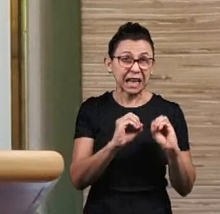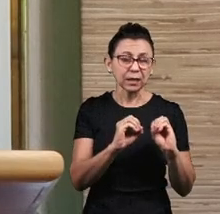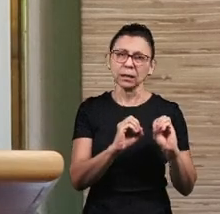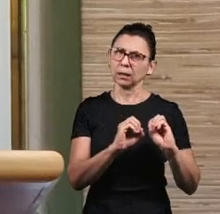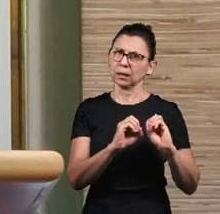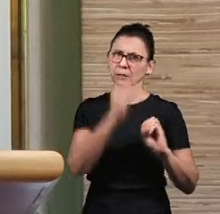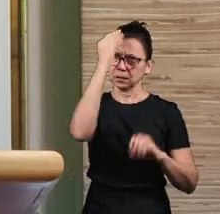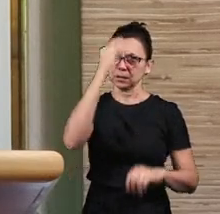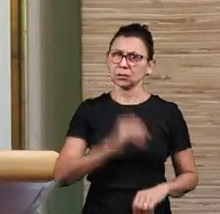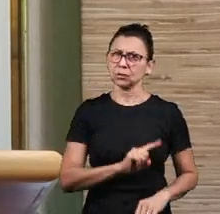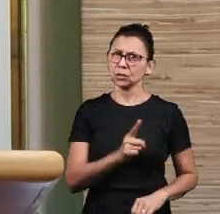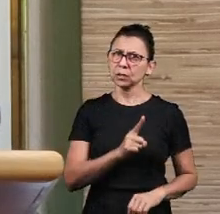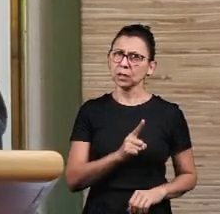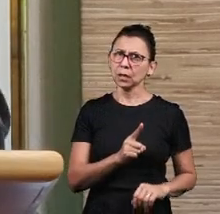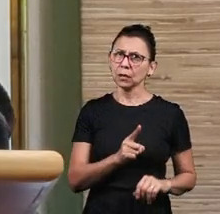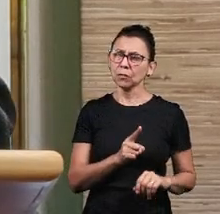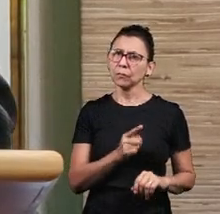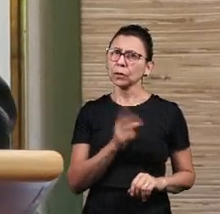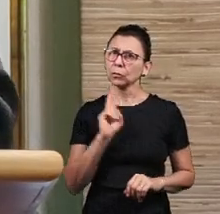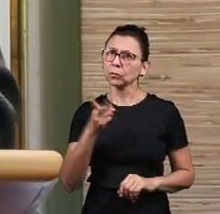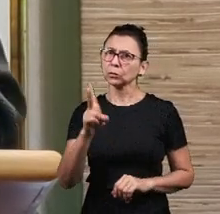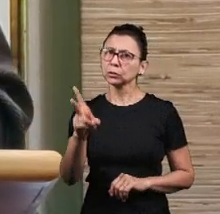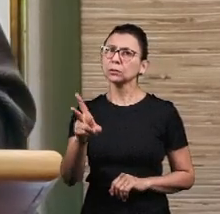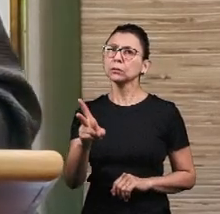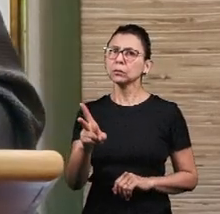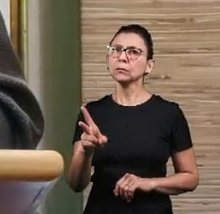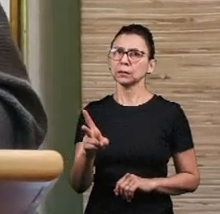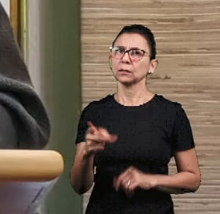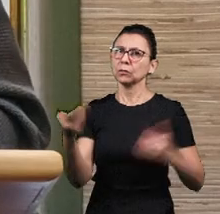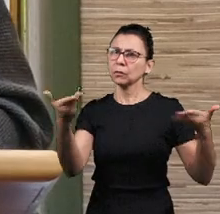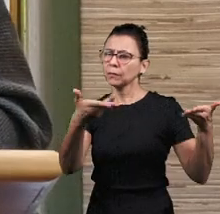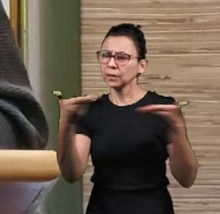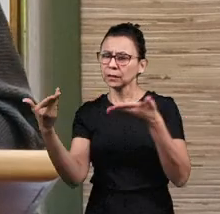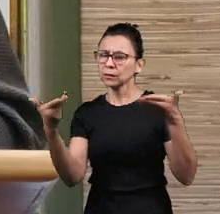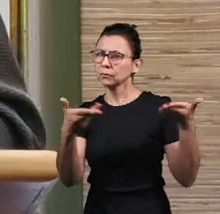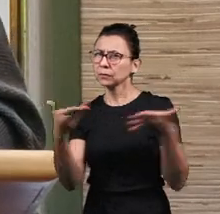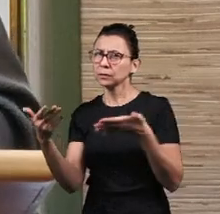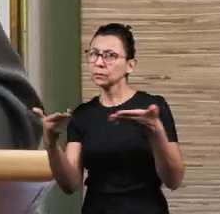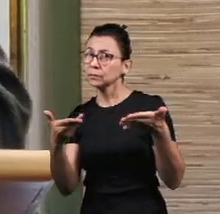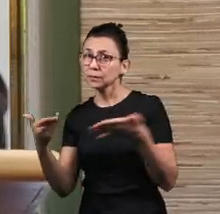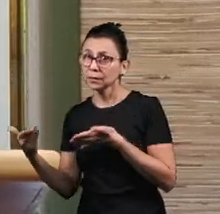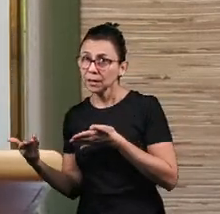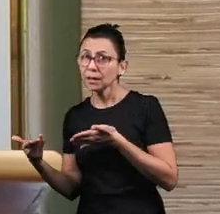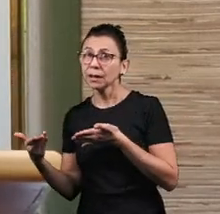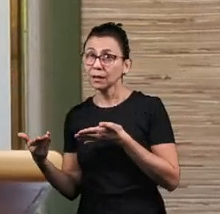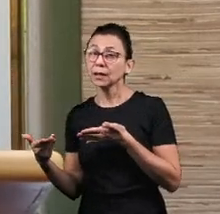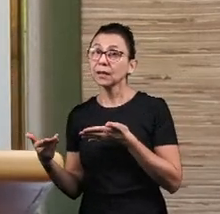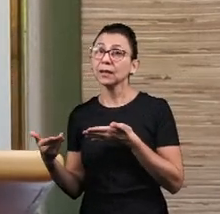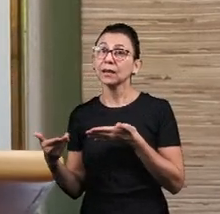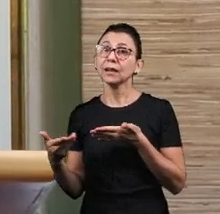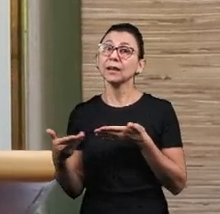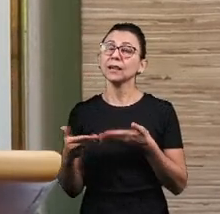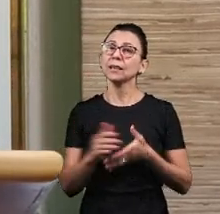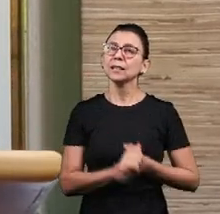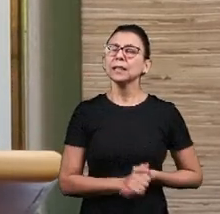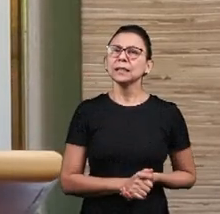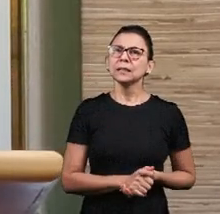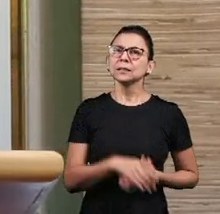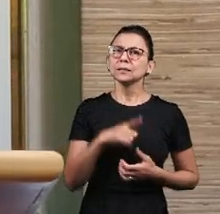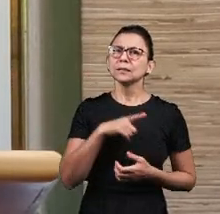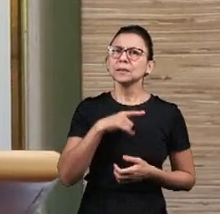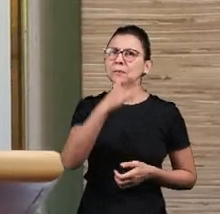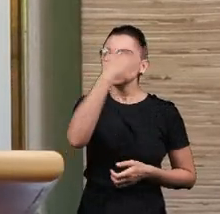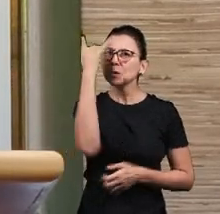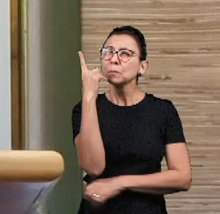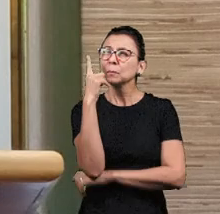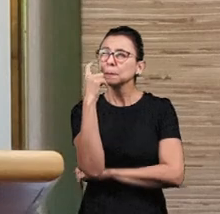regardent, ils sont au moins de trompette est faite, sont des personnes qui sont intéressées. Cette